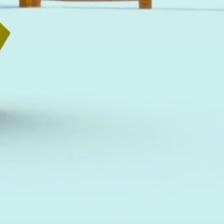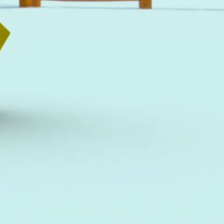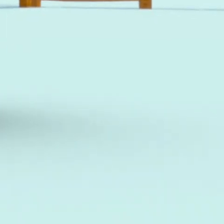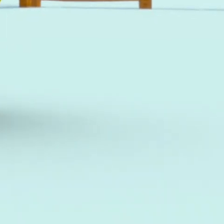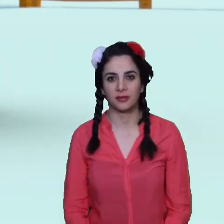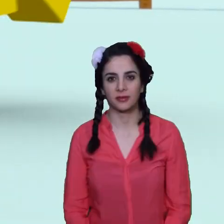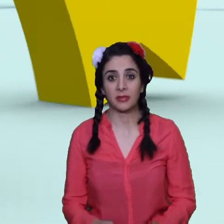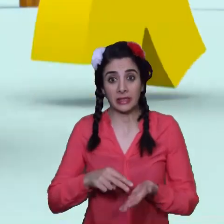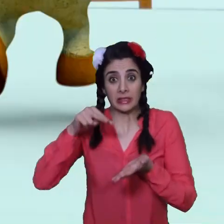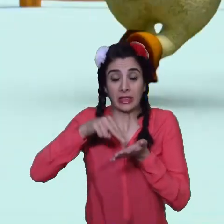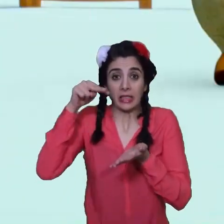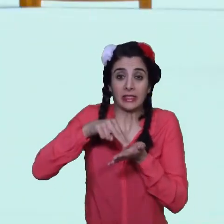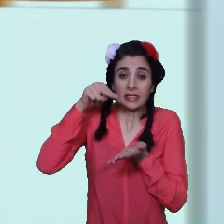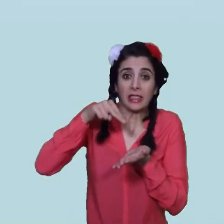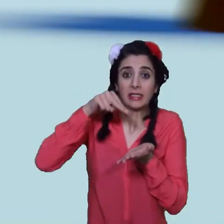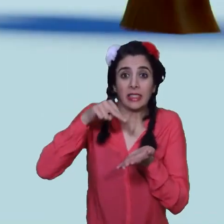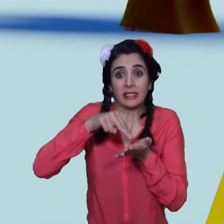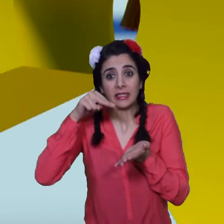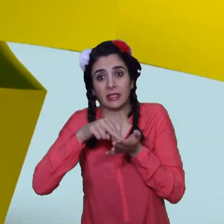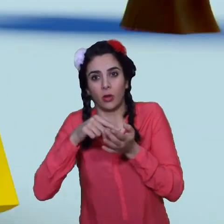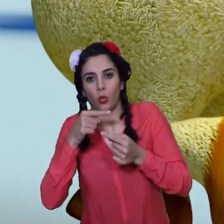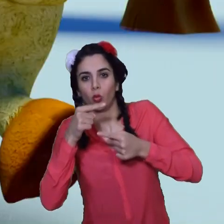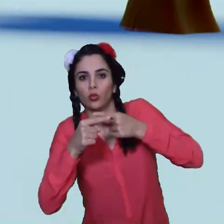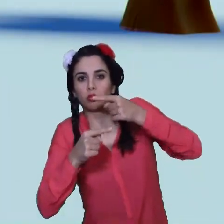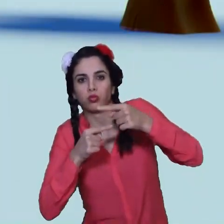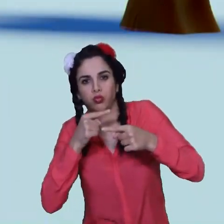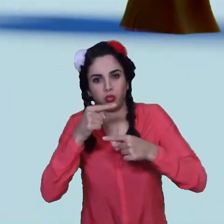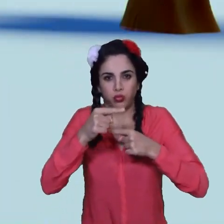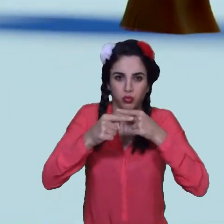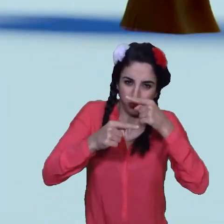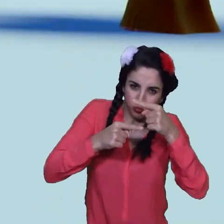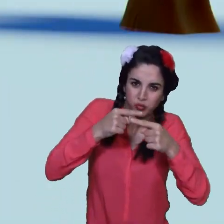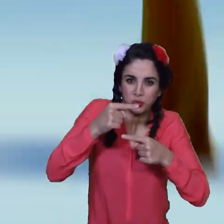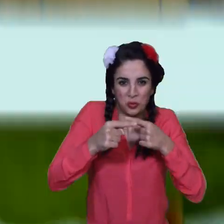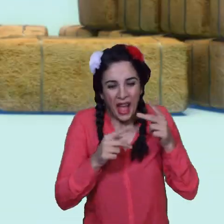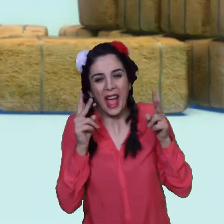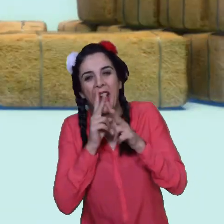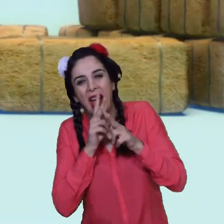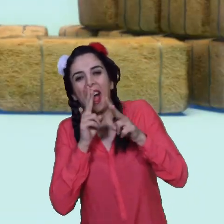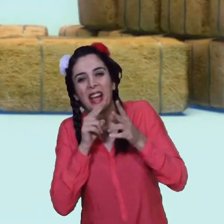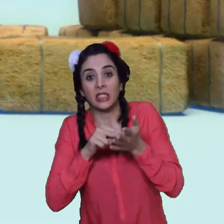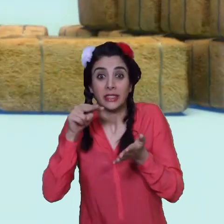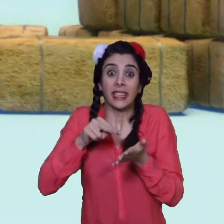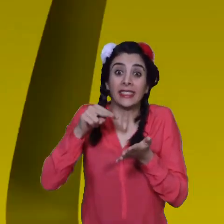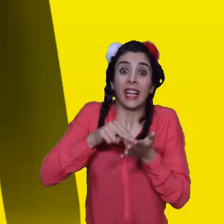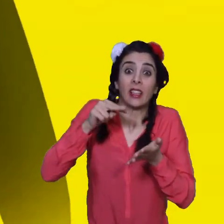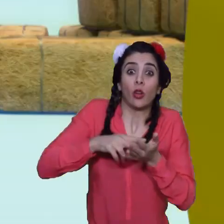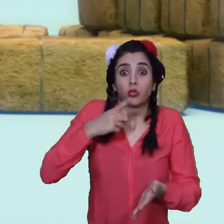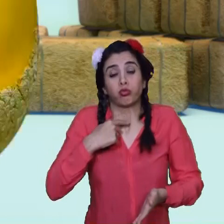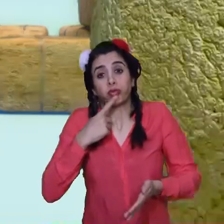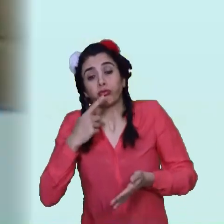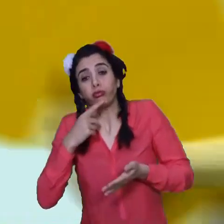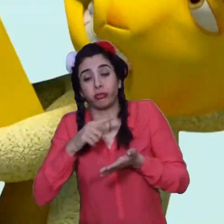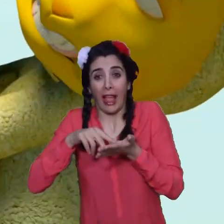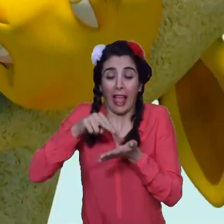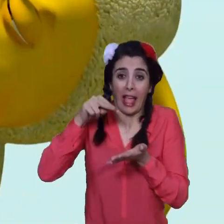Yere düşen sarı renkli küpe ağacı birinden saklanır gibi etrafına bakındı. Ortaya çıkan beyaz kuzucuk arka iki ayağının üzerinde kuzucuk kelimesinin harflerinin